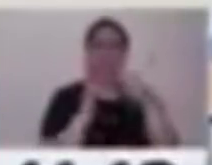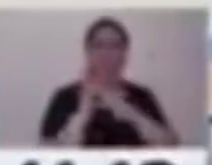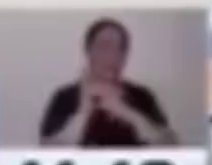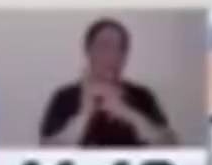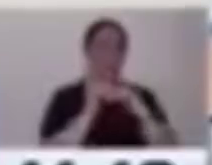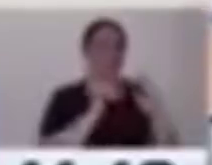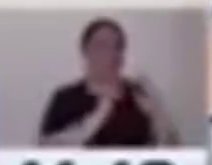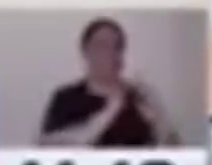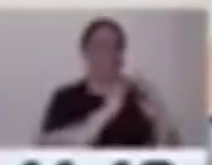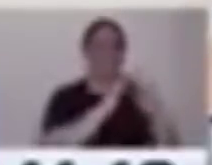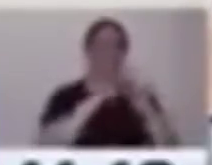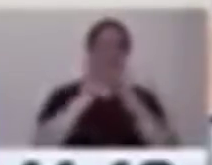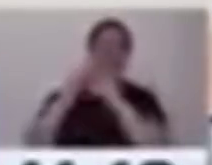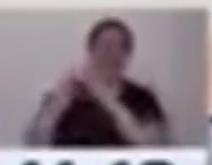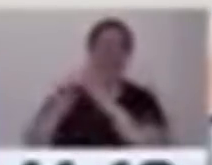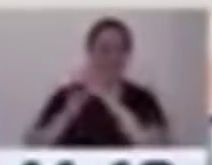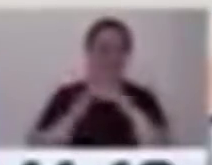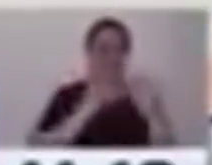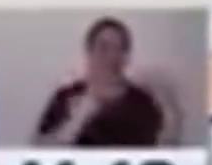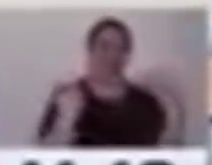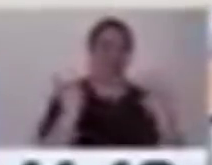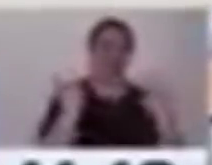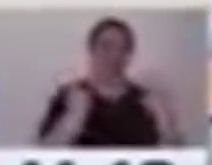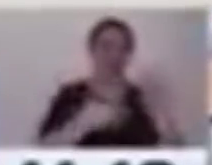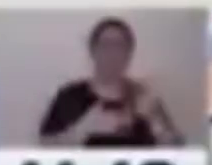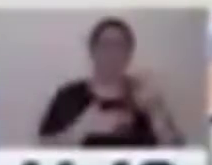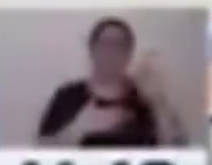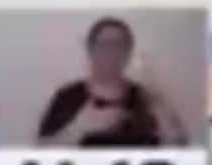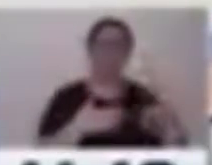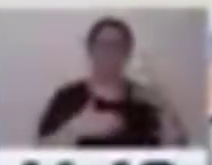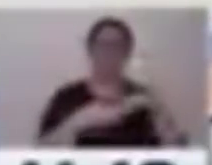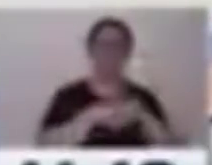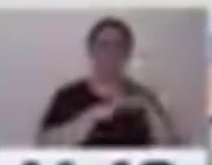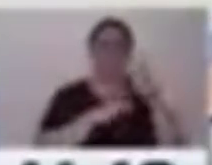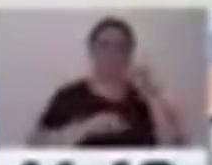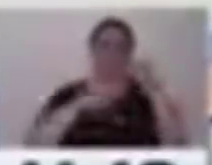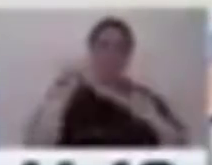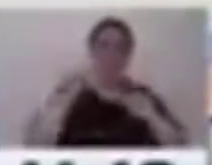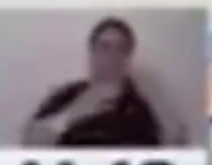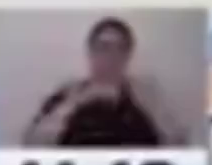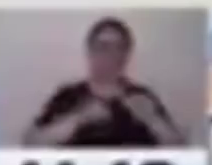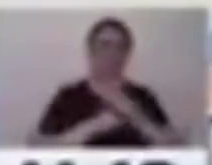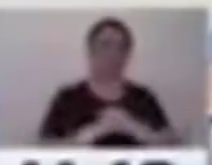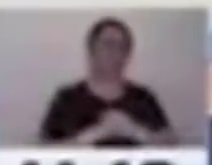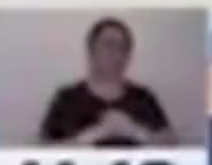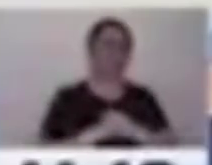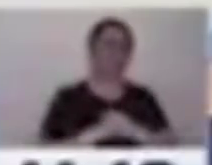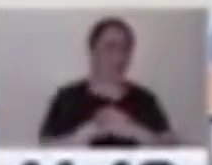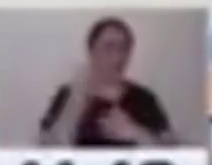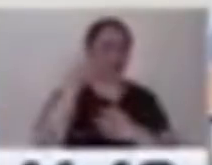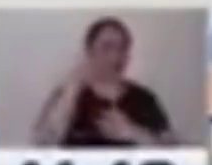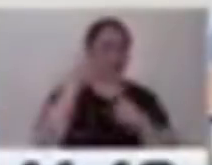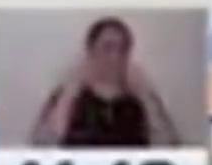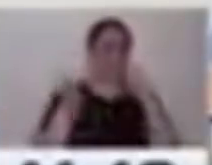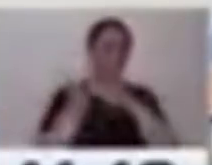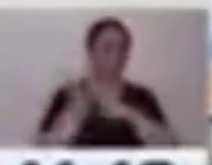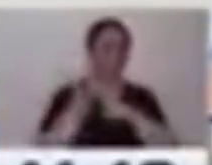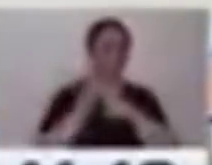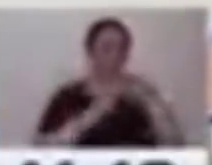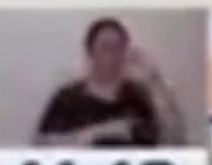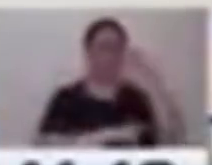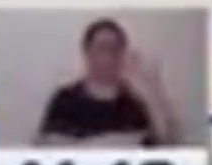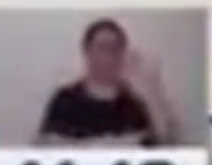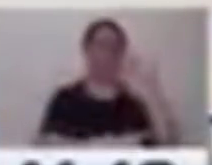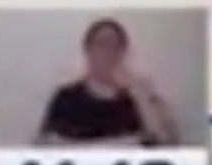test o yung upang mabuo yung listahan, ano? Itong proxy means test o PMT